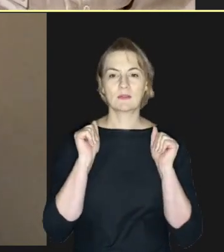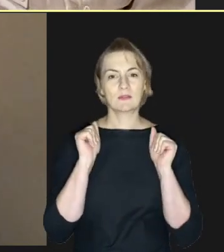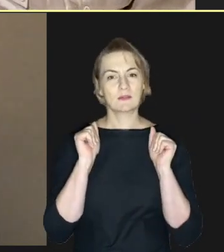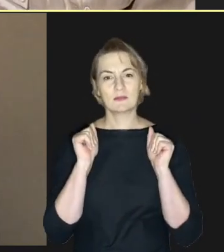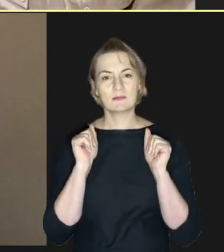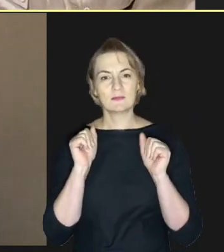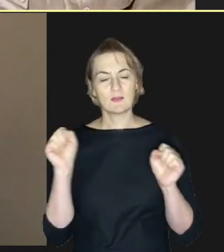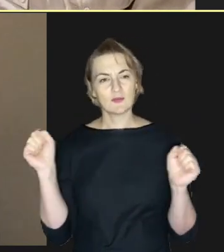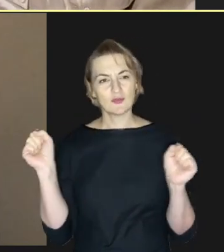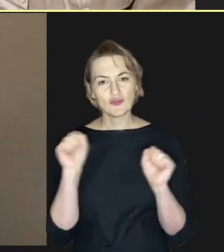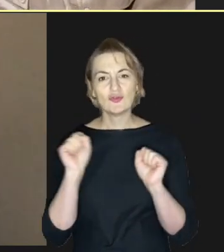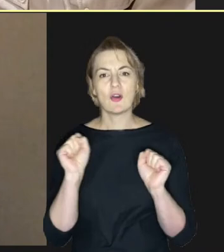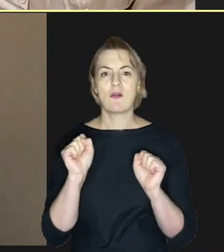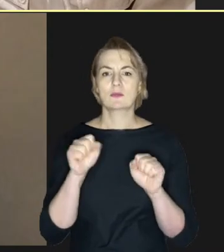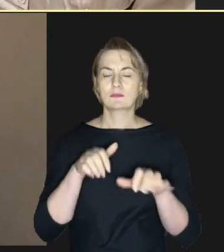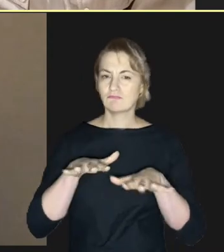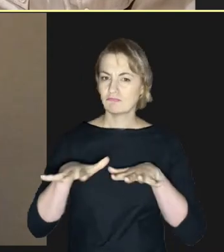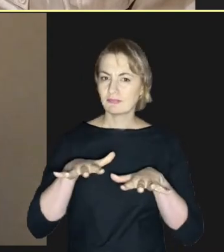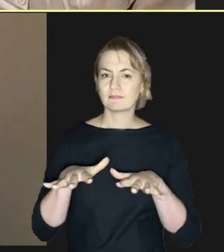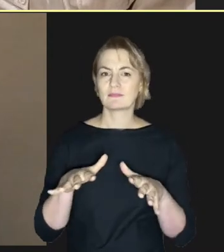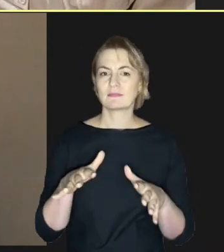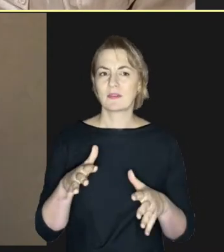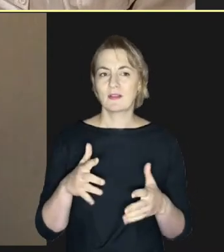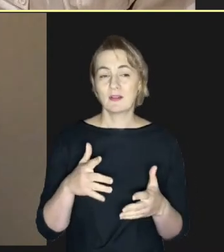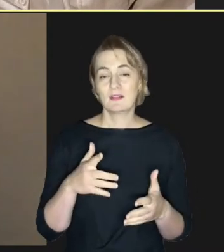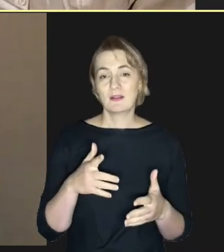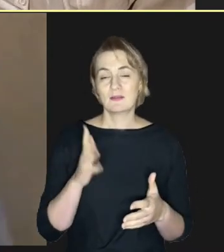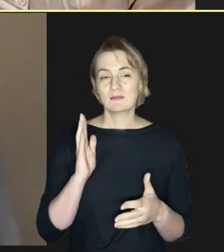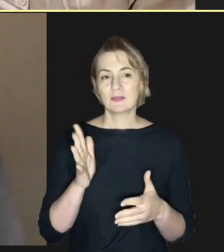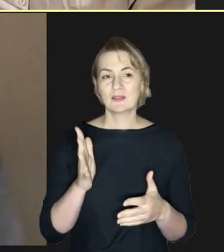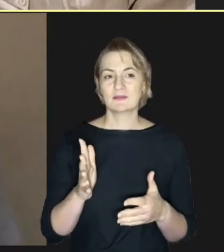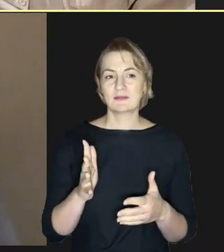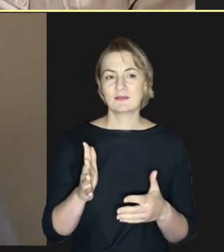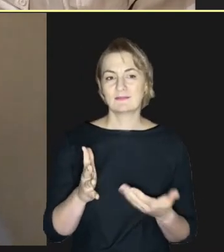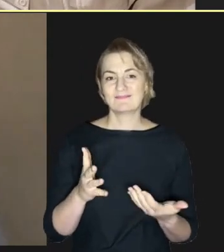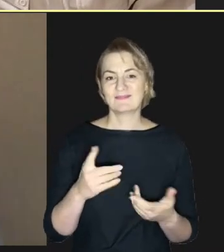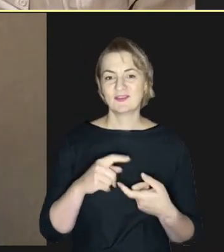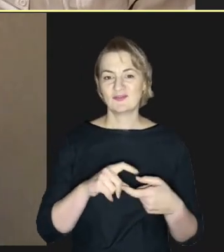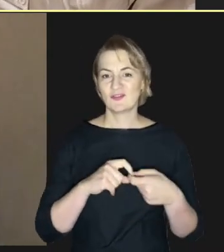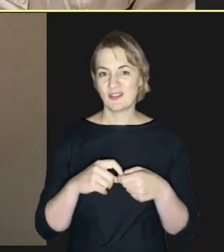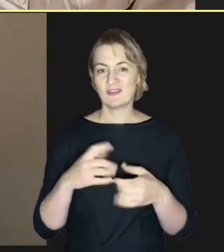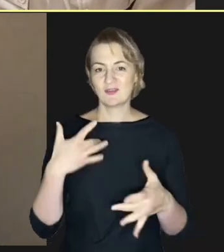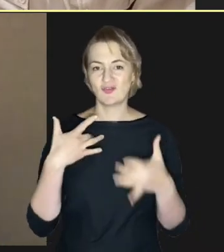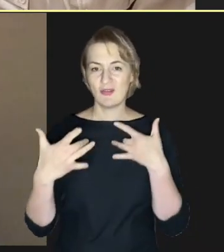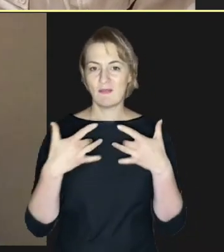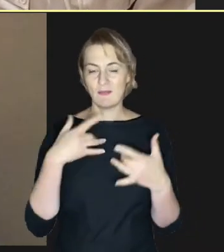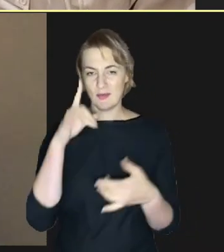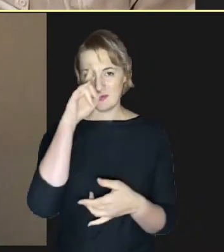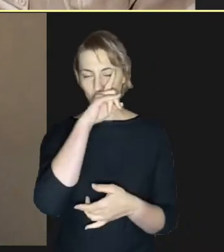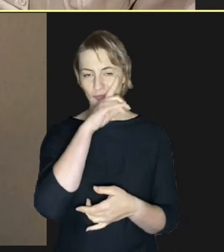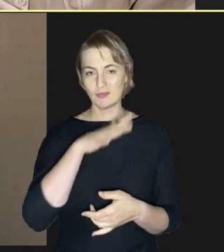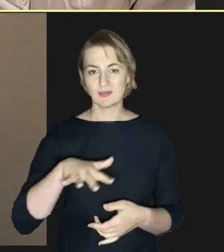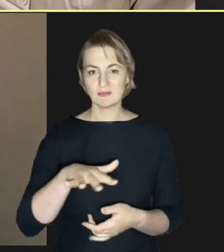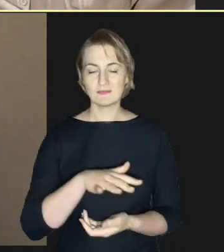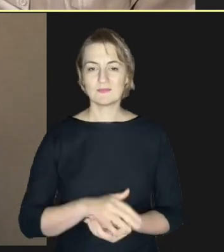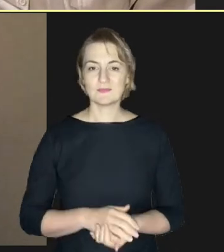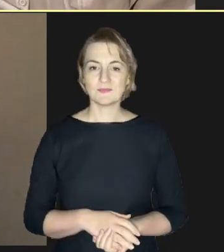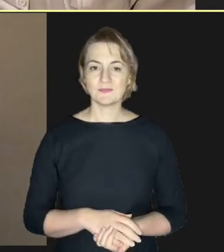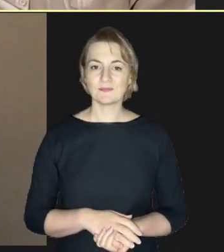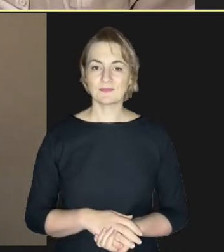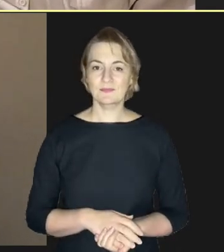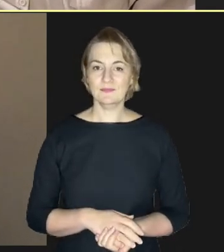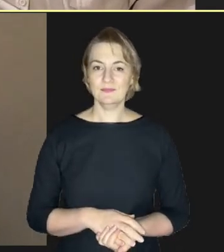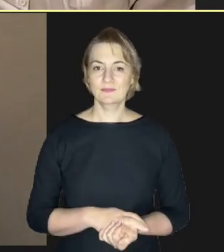jakiegoś wstrząsu, który będzie niestety związany z dużym cierpieniem, tak jak to uczy